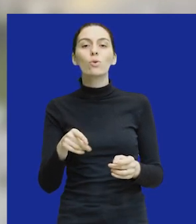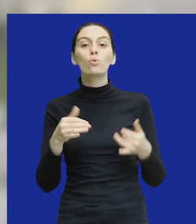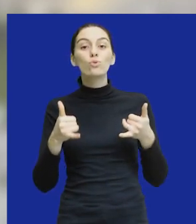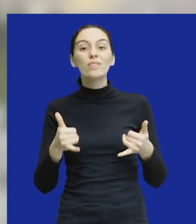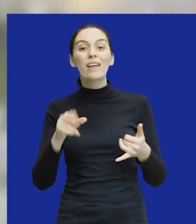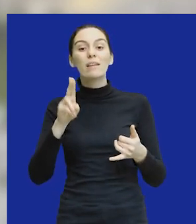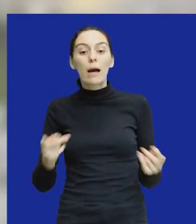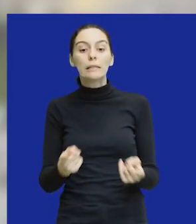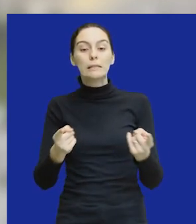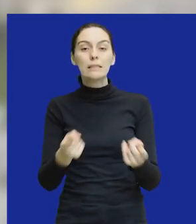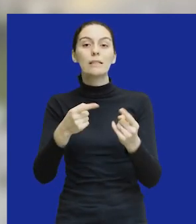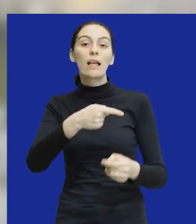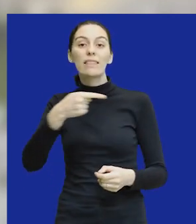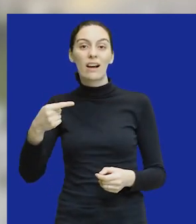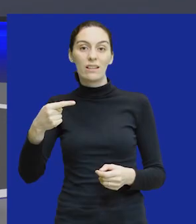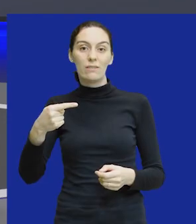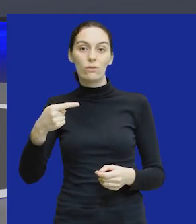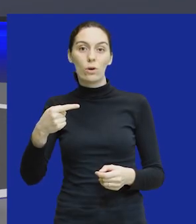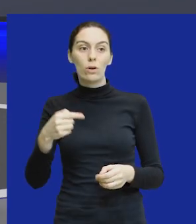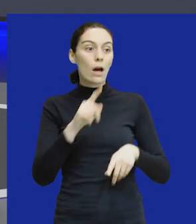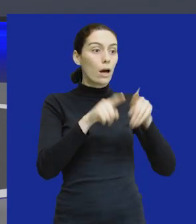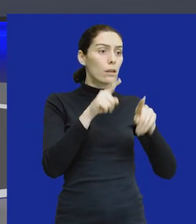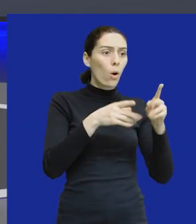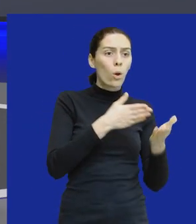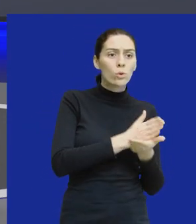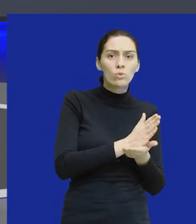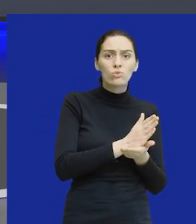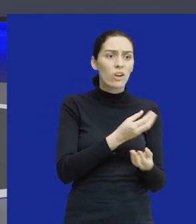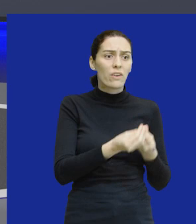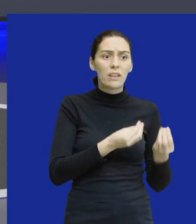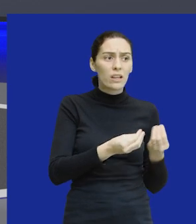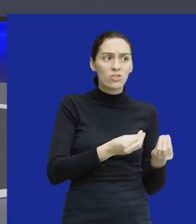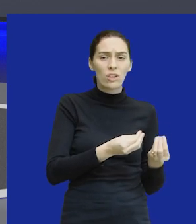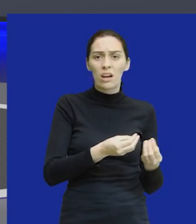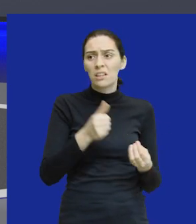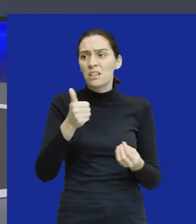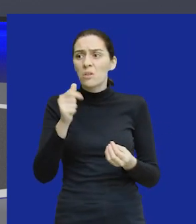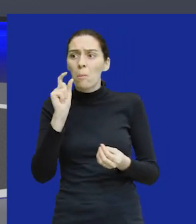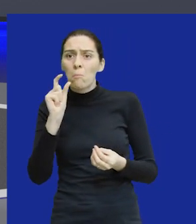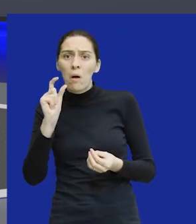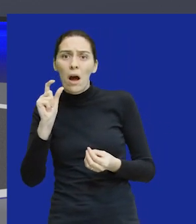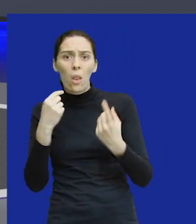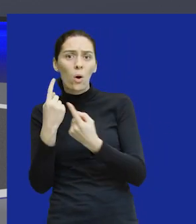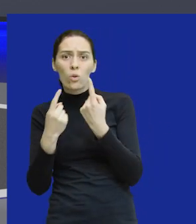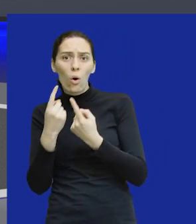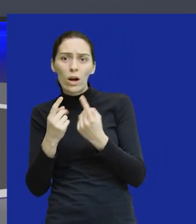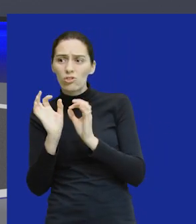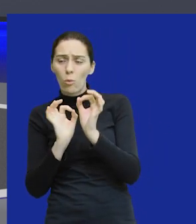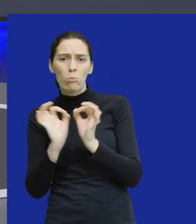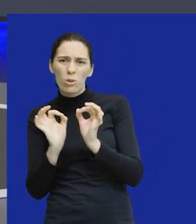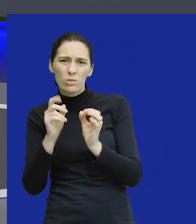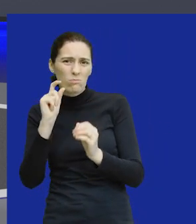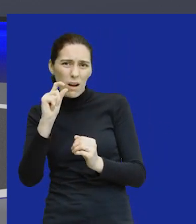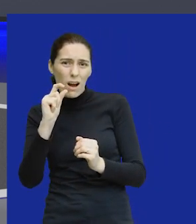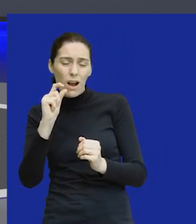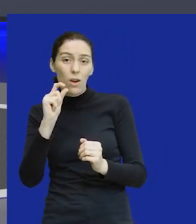sada malo ima isticanja negativnog. Na temelju par slučajeva nečega ili jednog malog ekstrema u